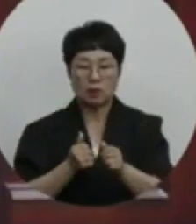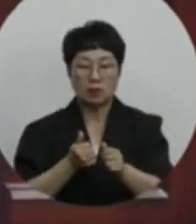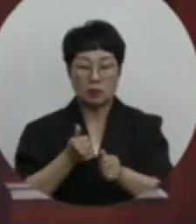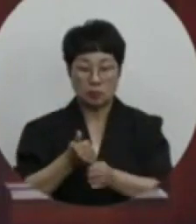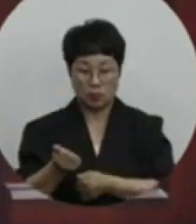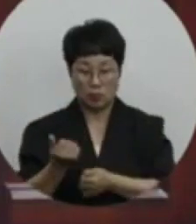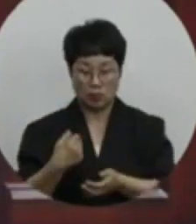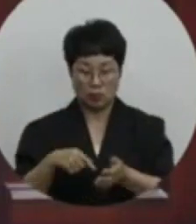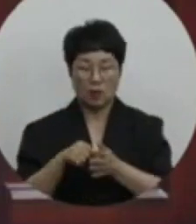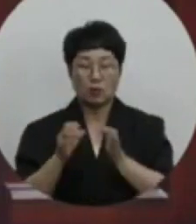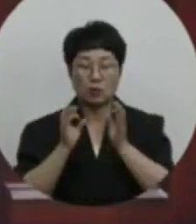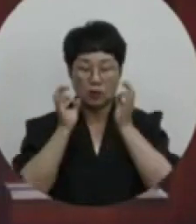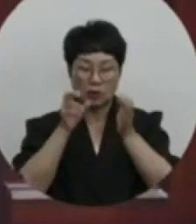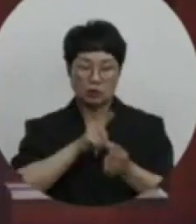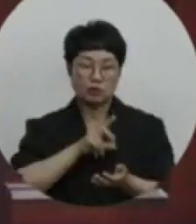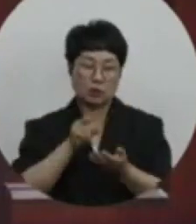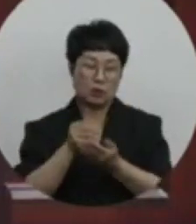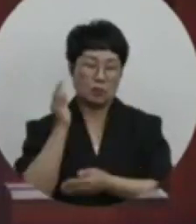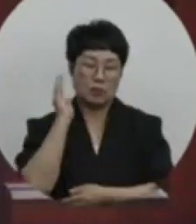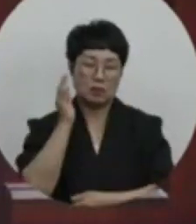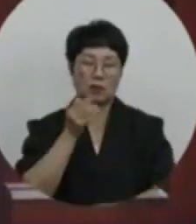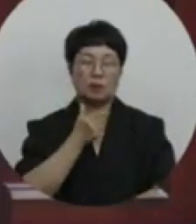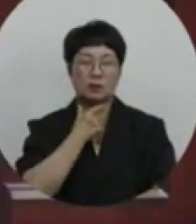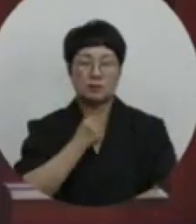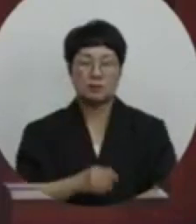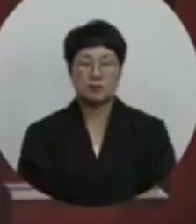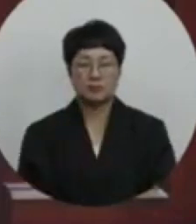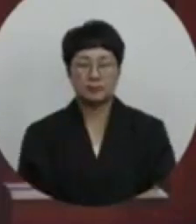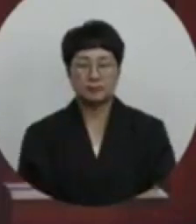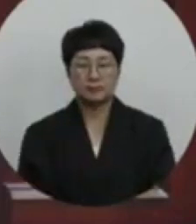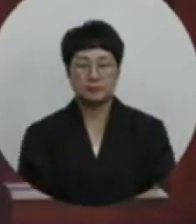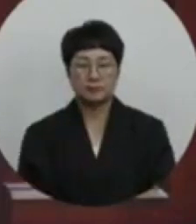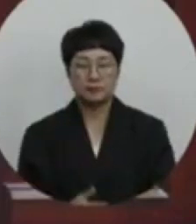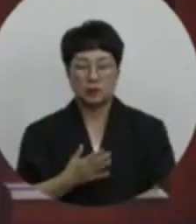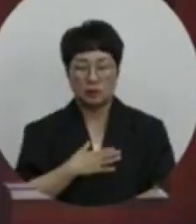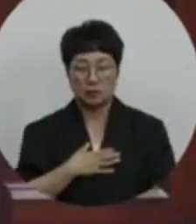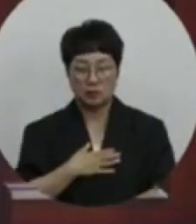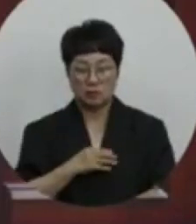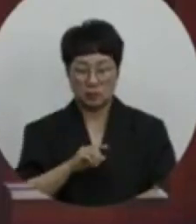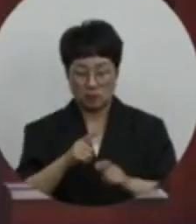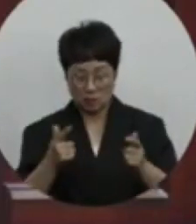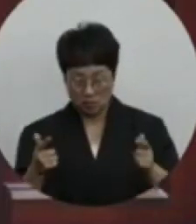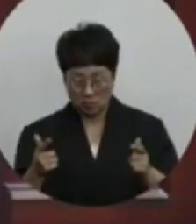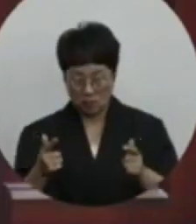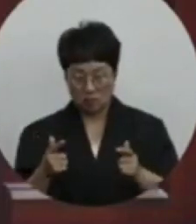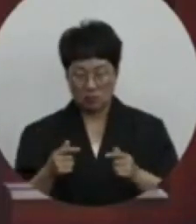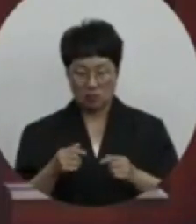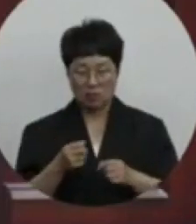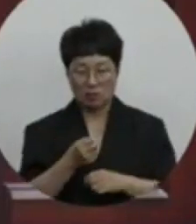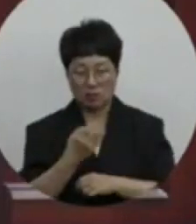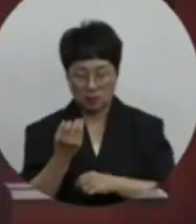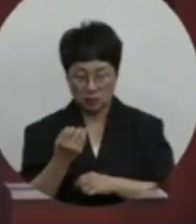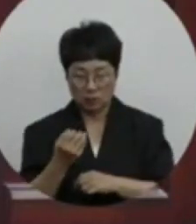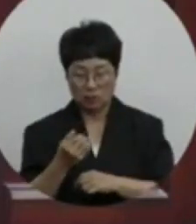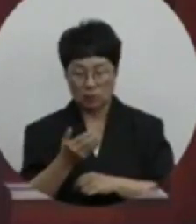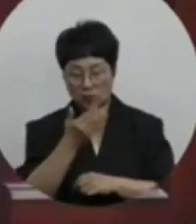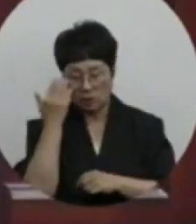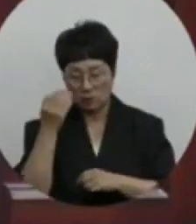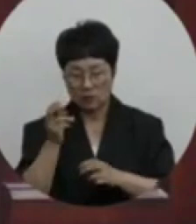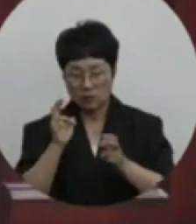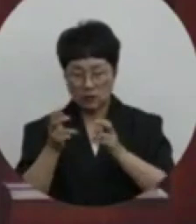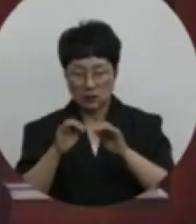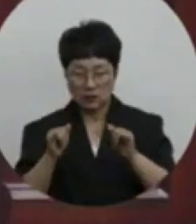노력이라는 주제로 발언하고자 합니다. 저는 여러 매체뿐만 아니라 젊은 직장인들